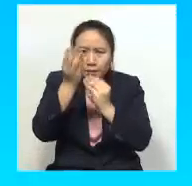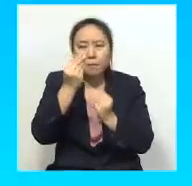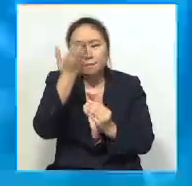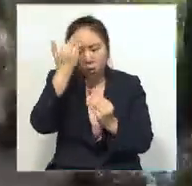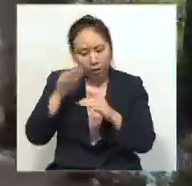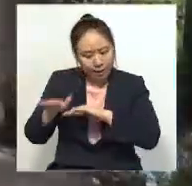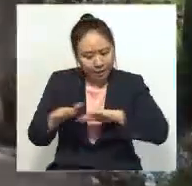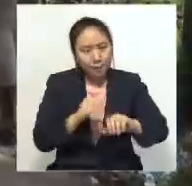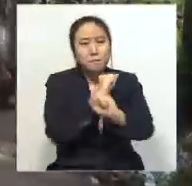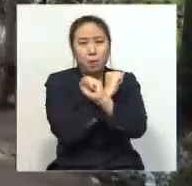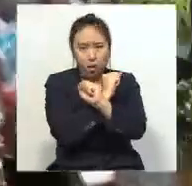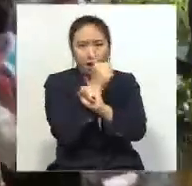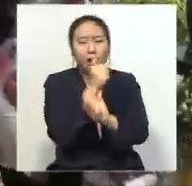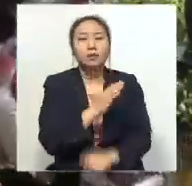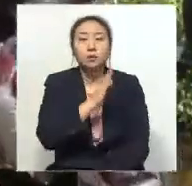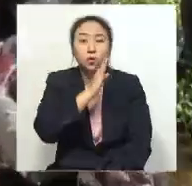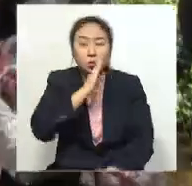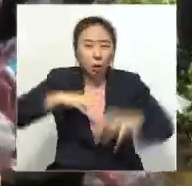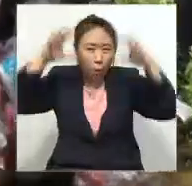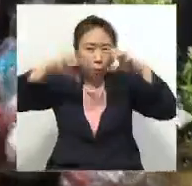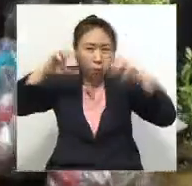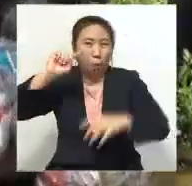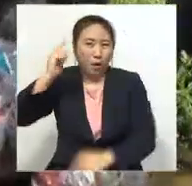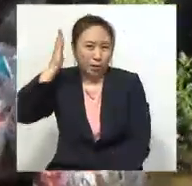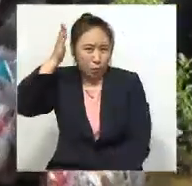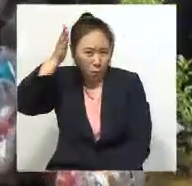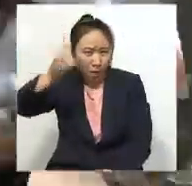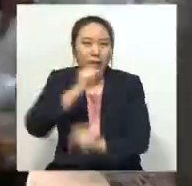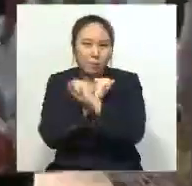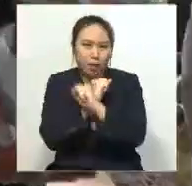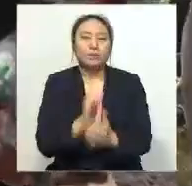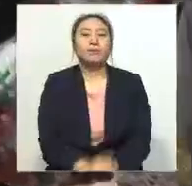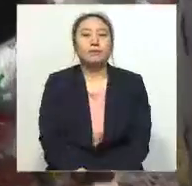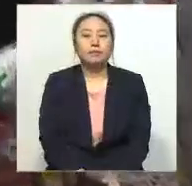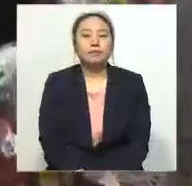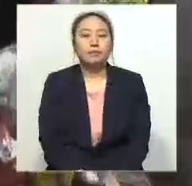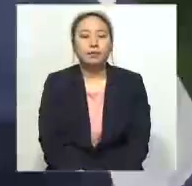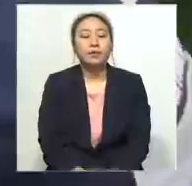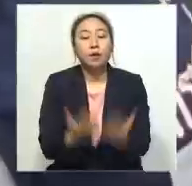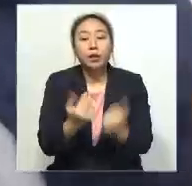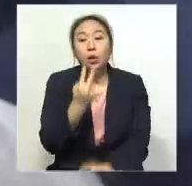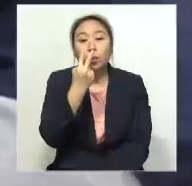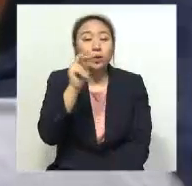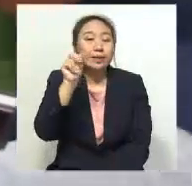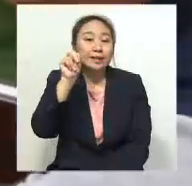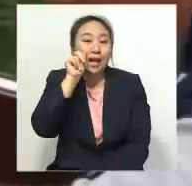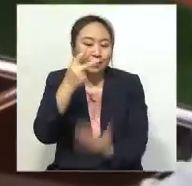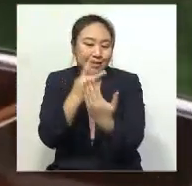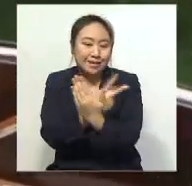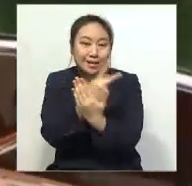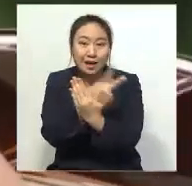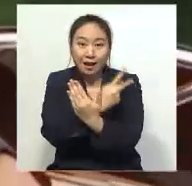ะได้เตรียมรับมือได้ทันนะคะถ้ามีฝนระลอกใหม่ตกลงมาค่ะ ไปดูสถานการณ์น้ำในจังหวัดกาญจ